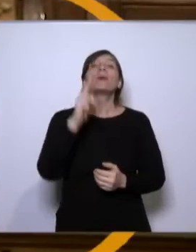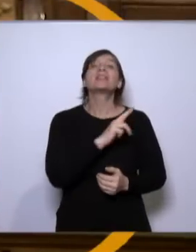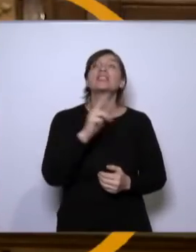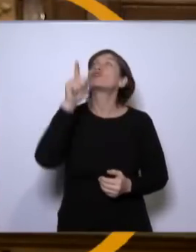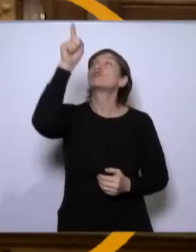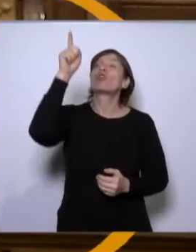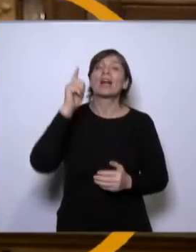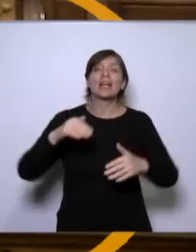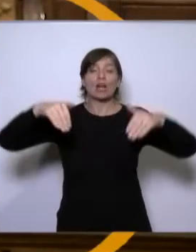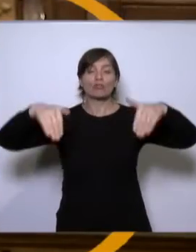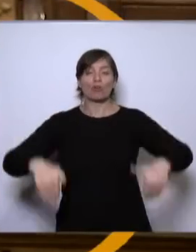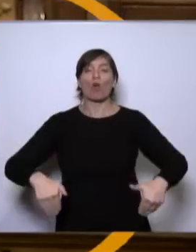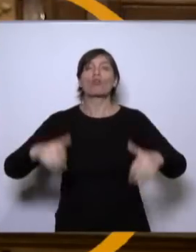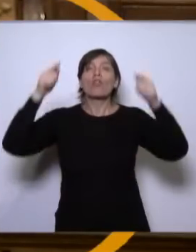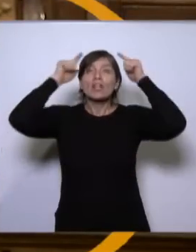받으소서.